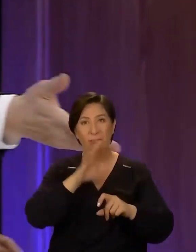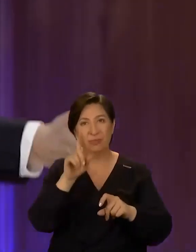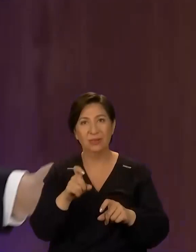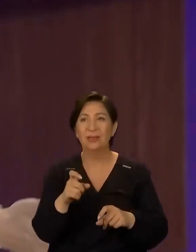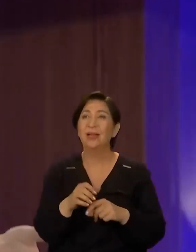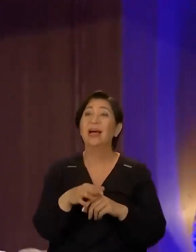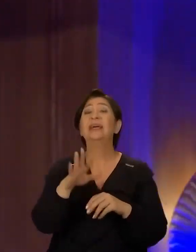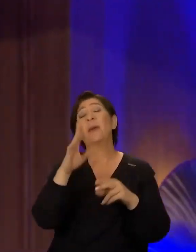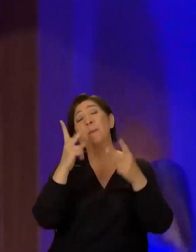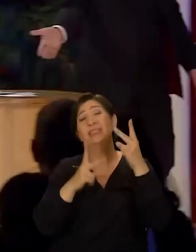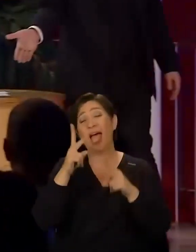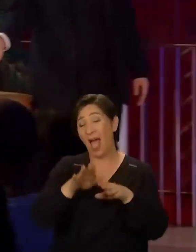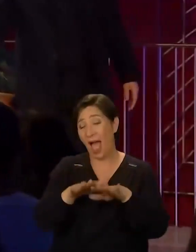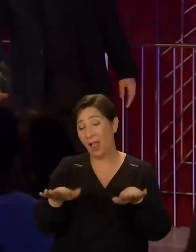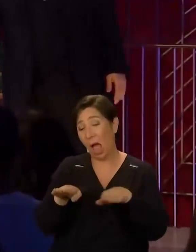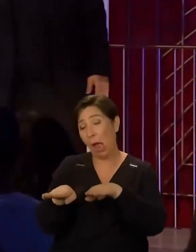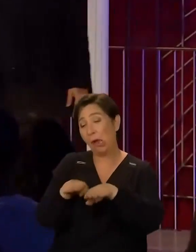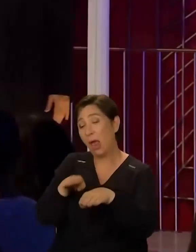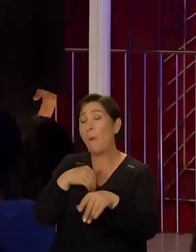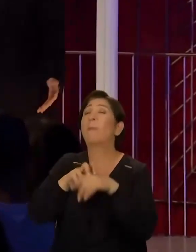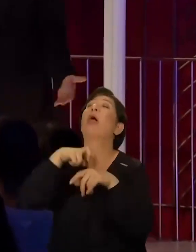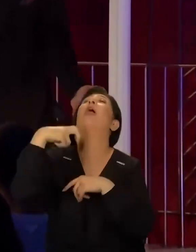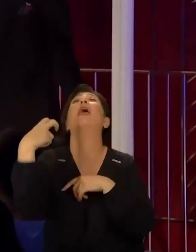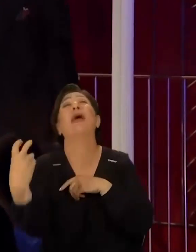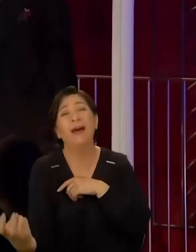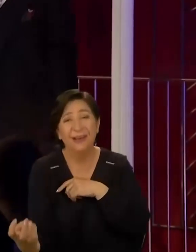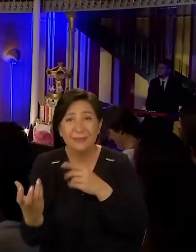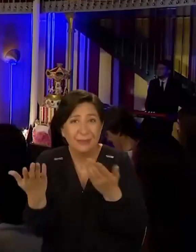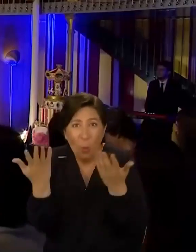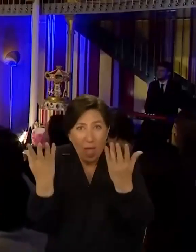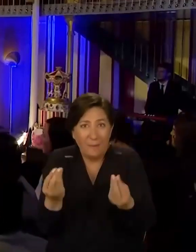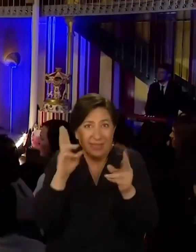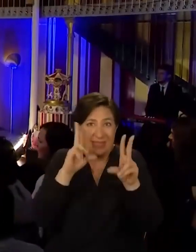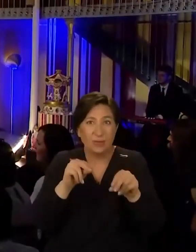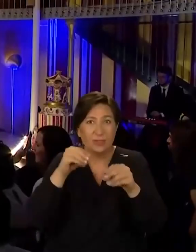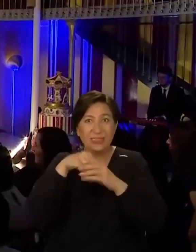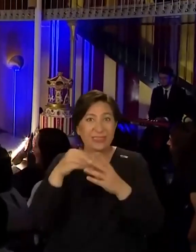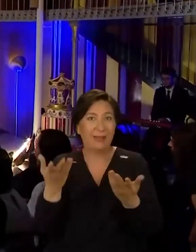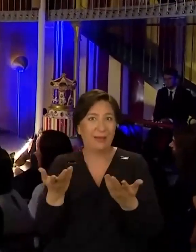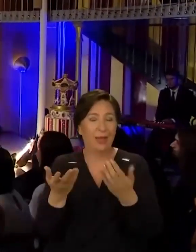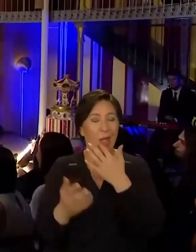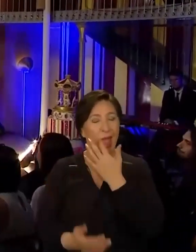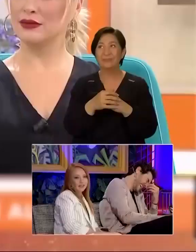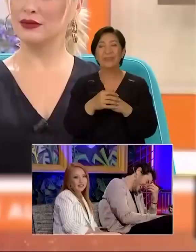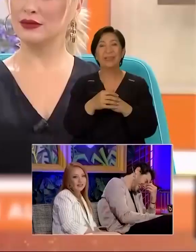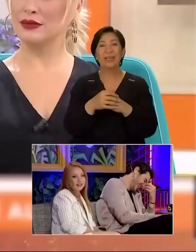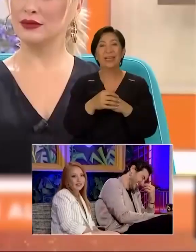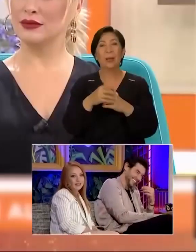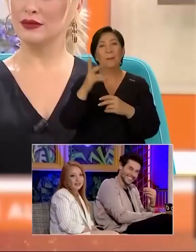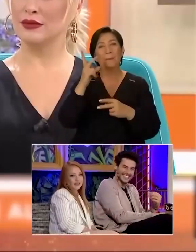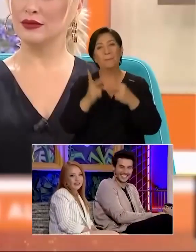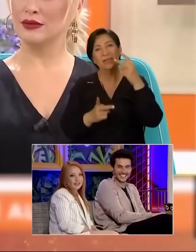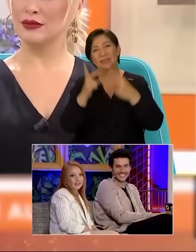var mı? Bazen halı kat yapıyor, ona takılıp düşüyorum. Ne olabilir yatak odasında aksama? Devam.